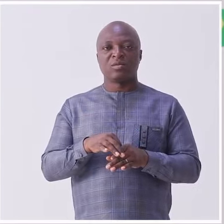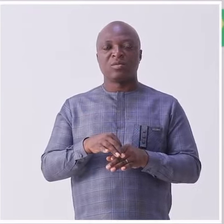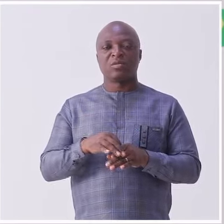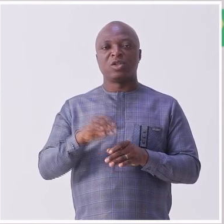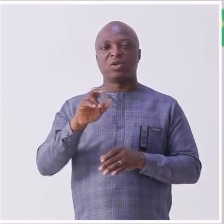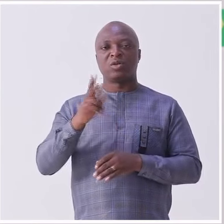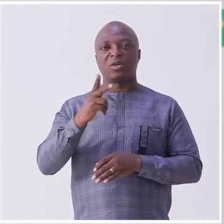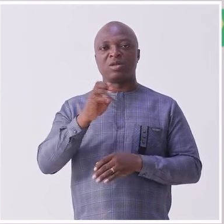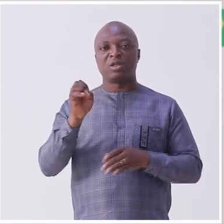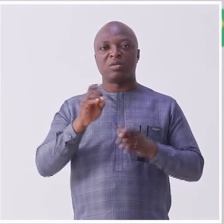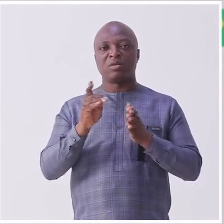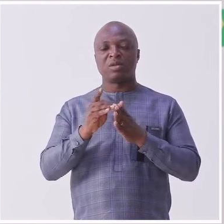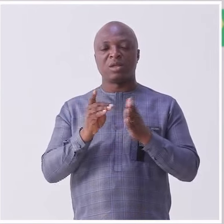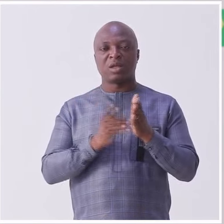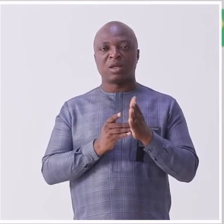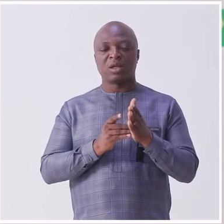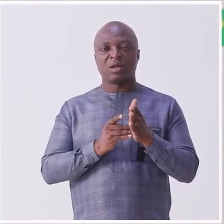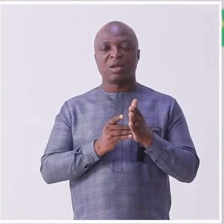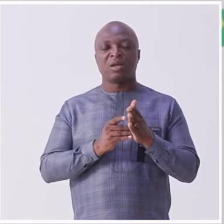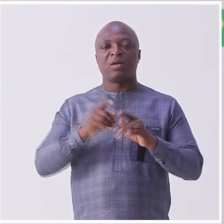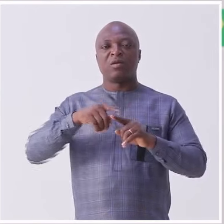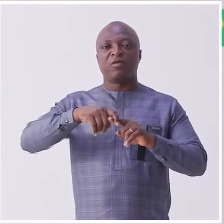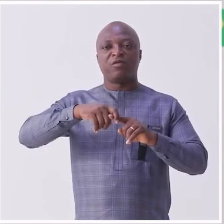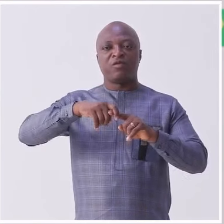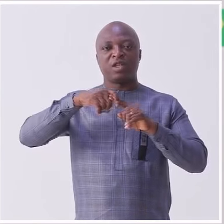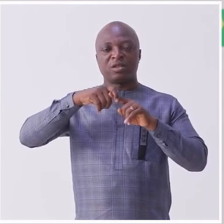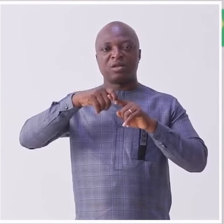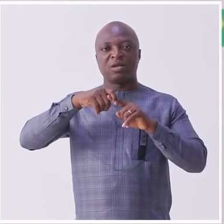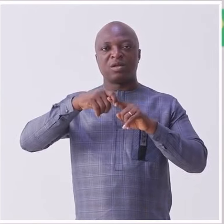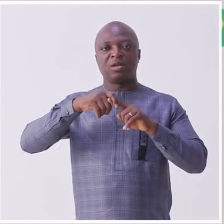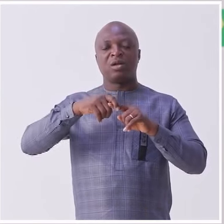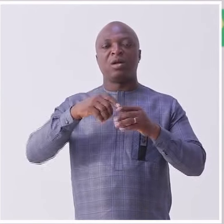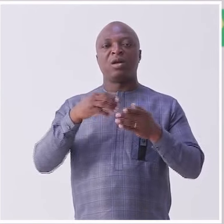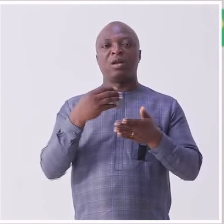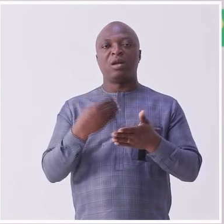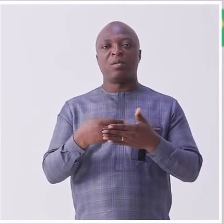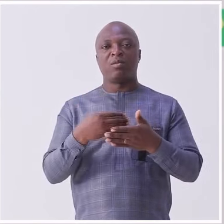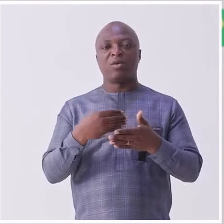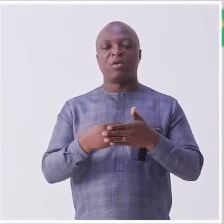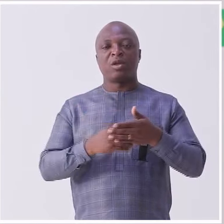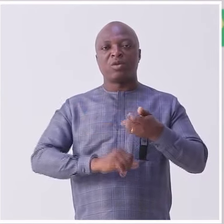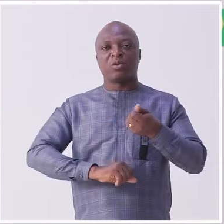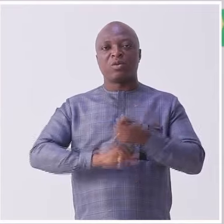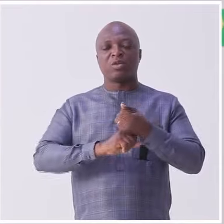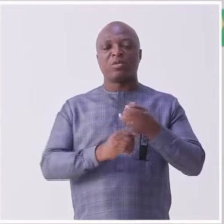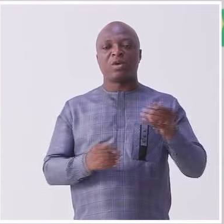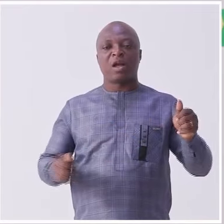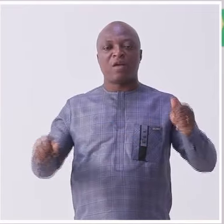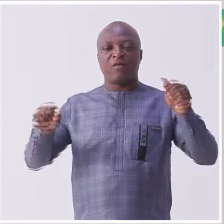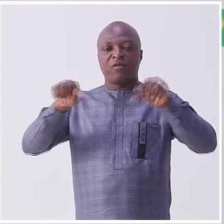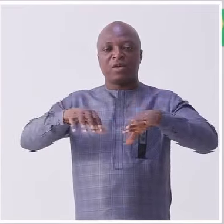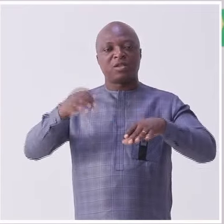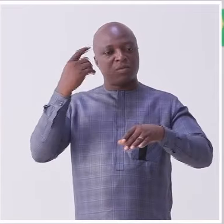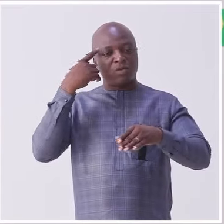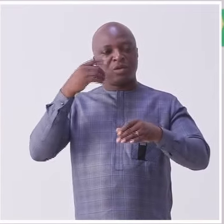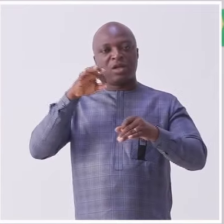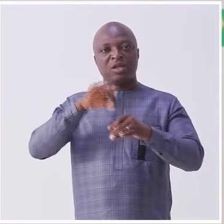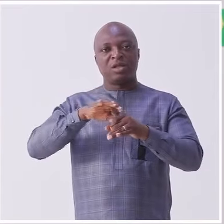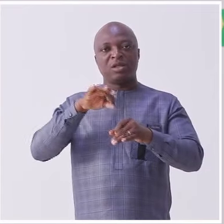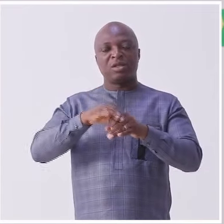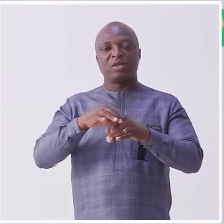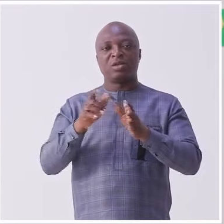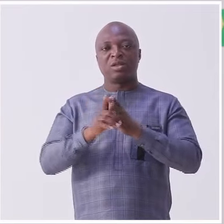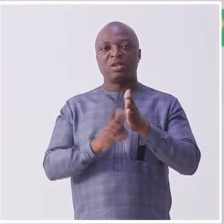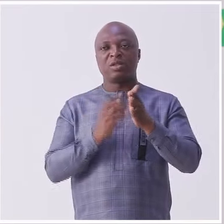Le troisième décret fixe les montants du cautionnement à verser pour les élections législatives